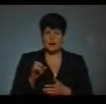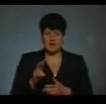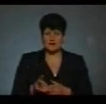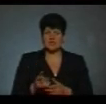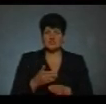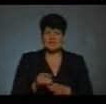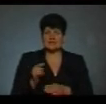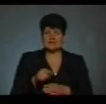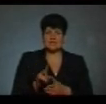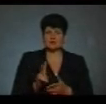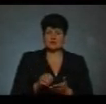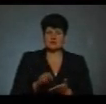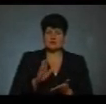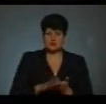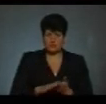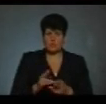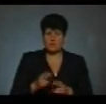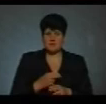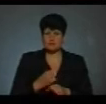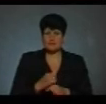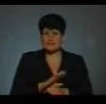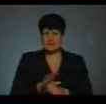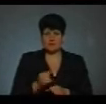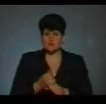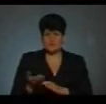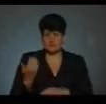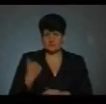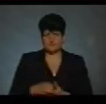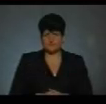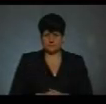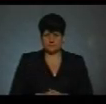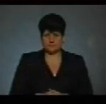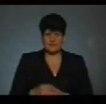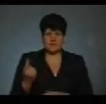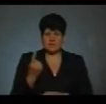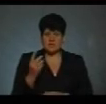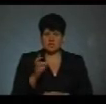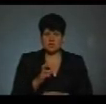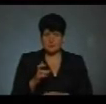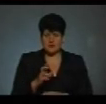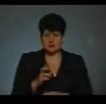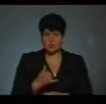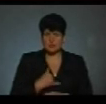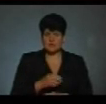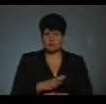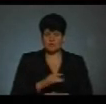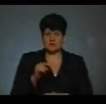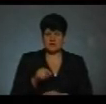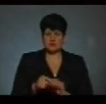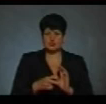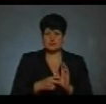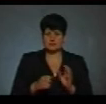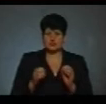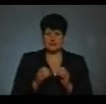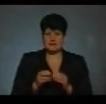тих, хто зареєструвалися по безробіттю, не працювали і до карантину. На 1 березня у нас було